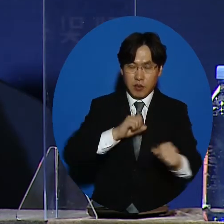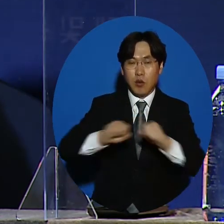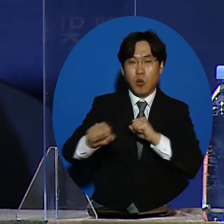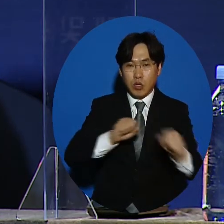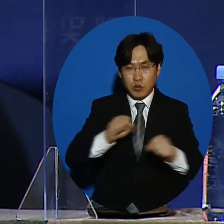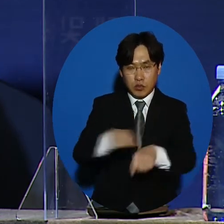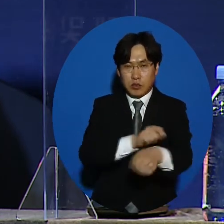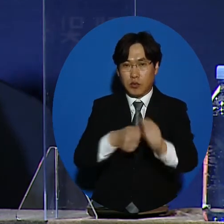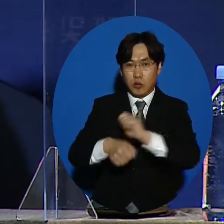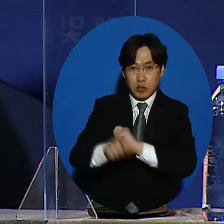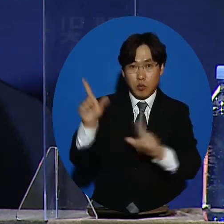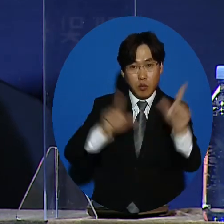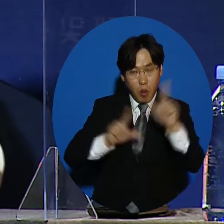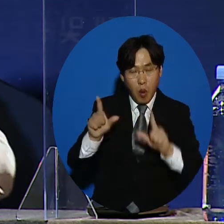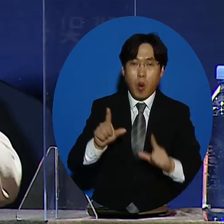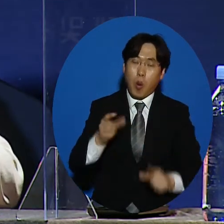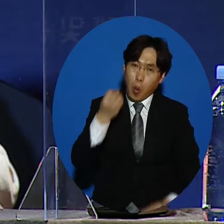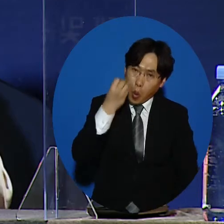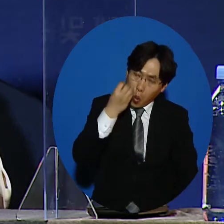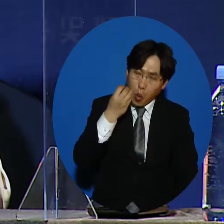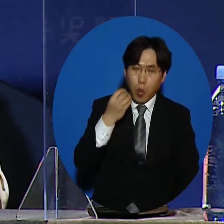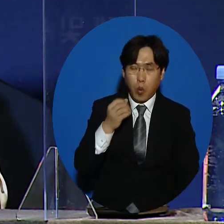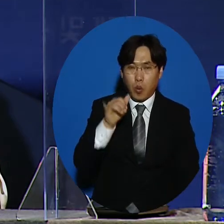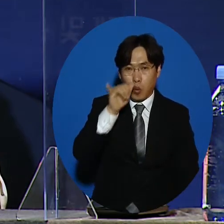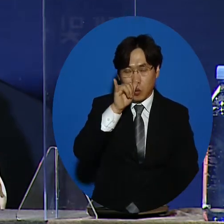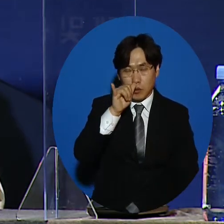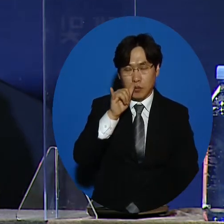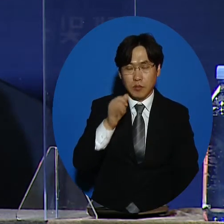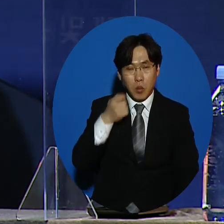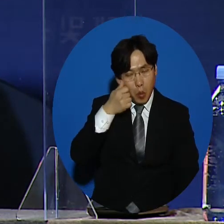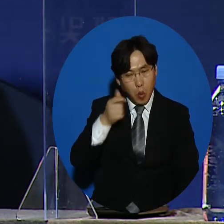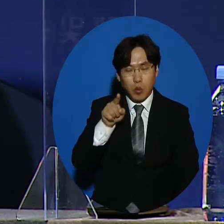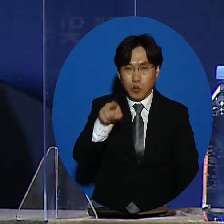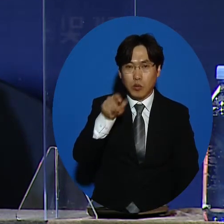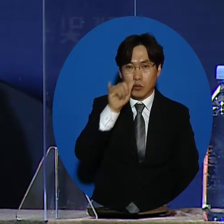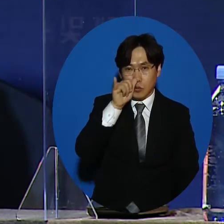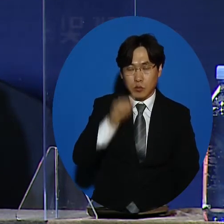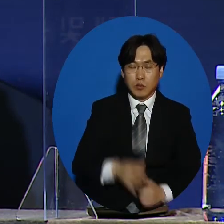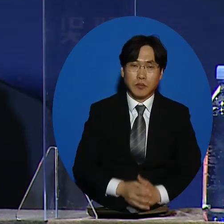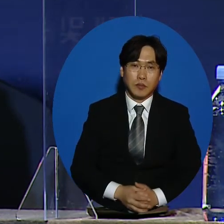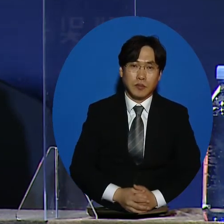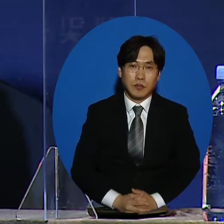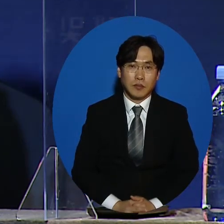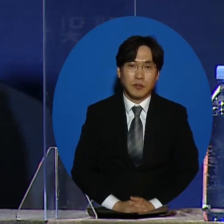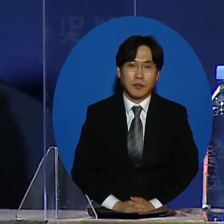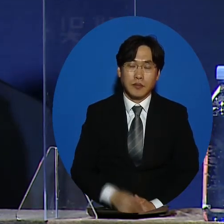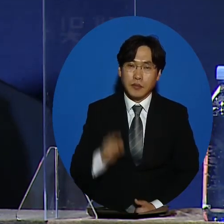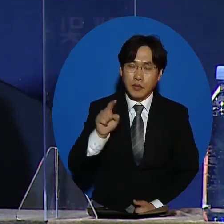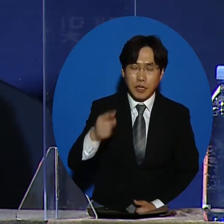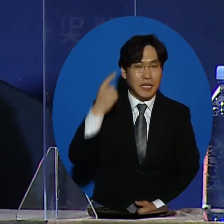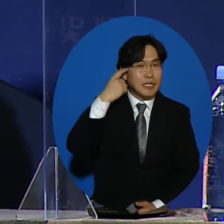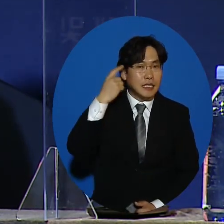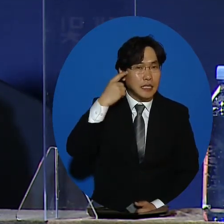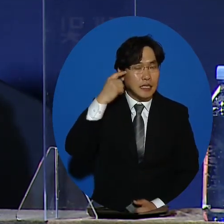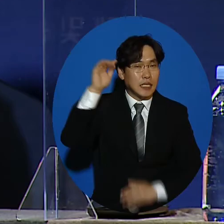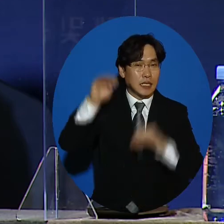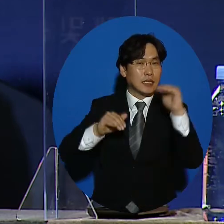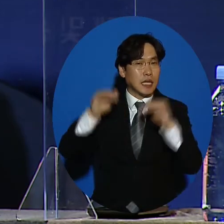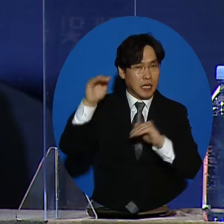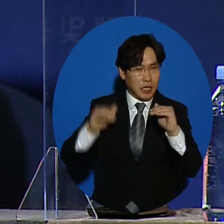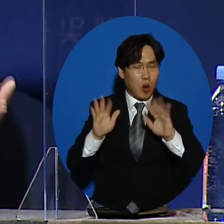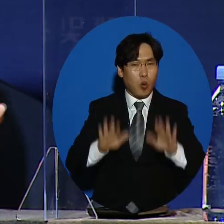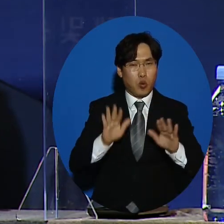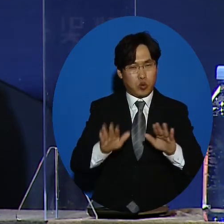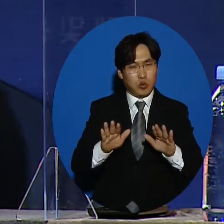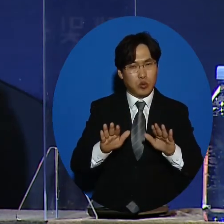있다라는 게 되게 좀 신기하기도 했었는데 이게 참 그 어떤 인식의 차이라는 생각을 진짜